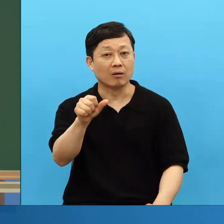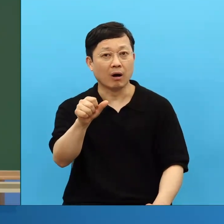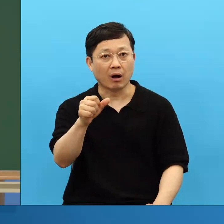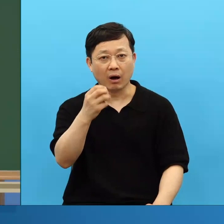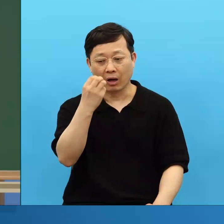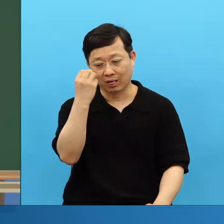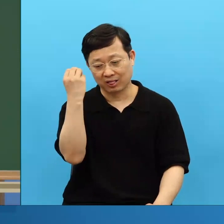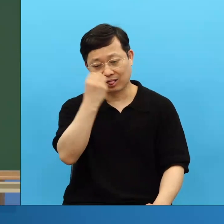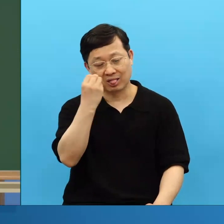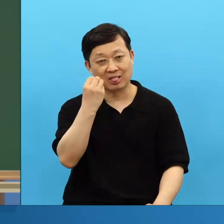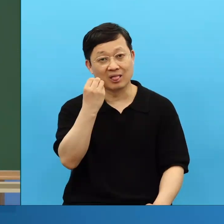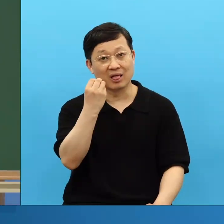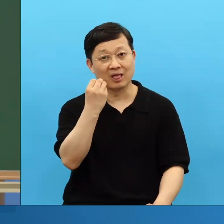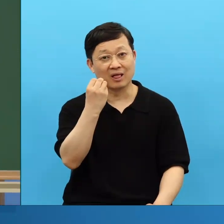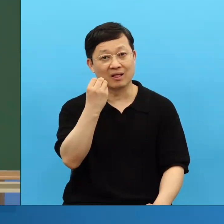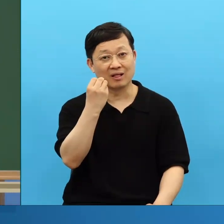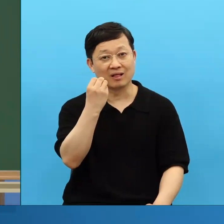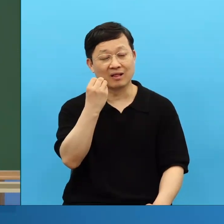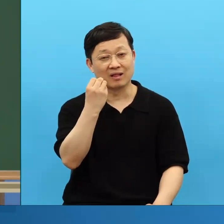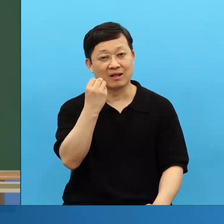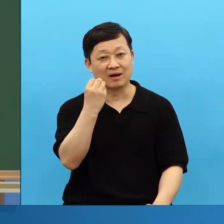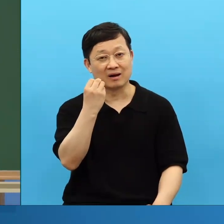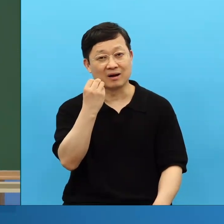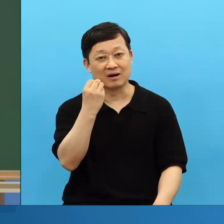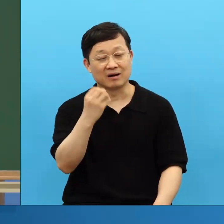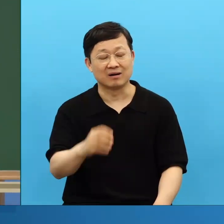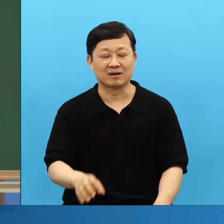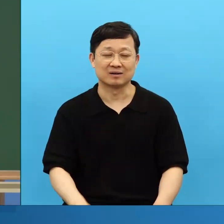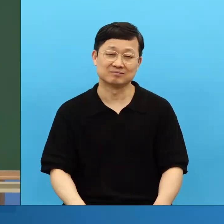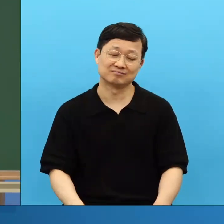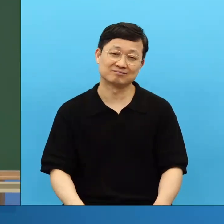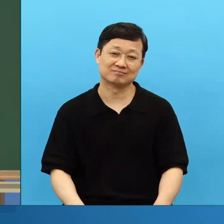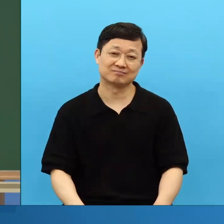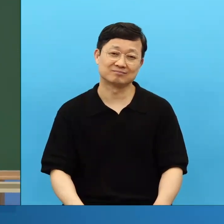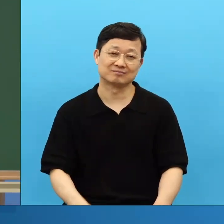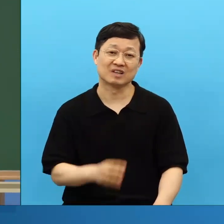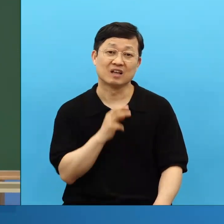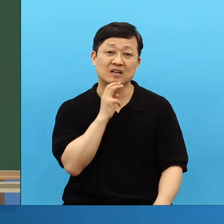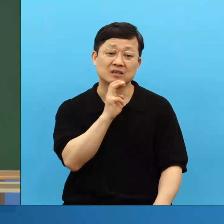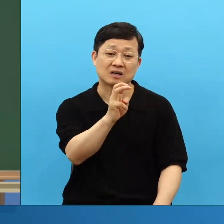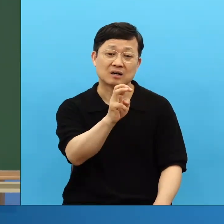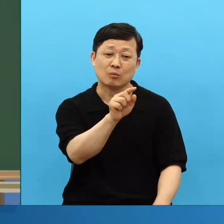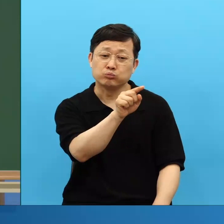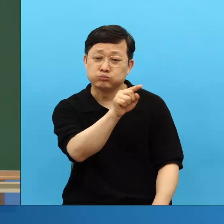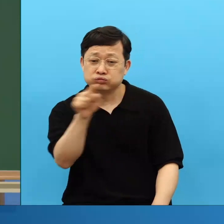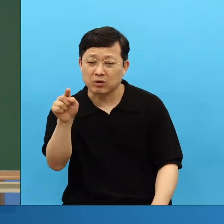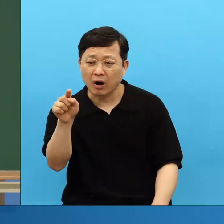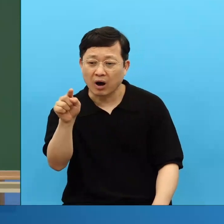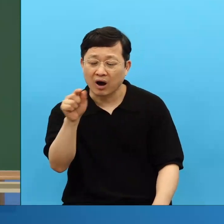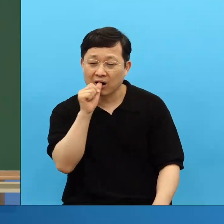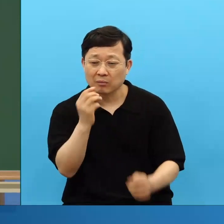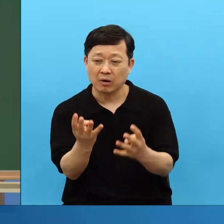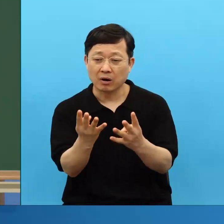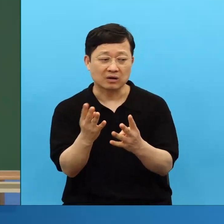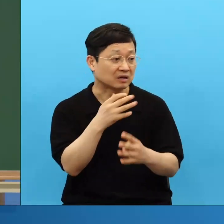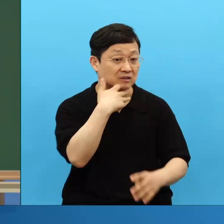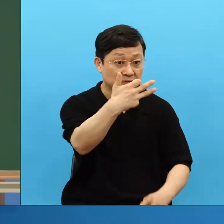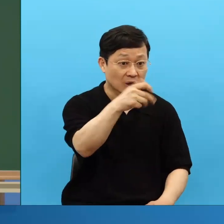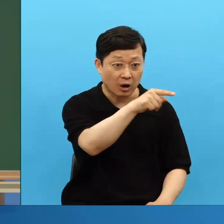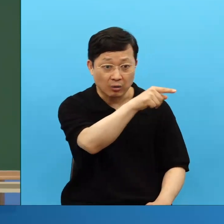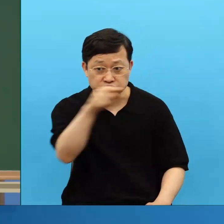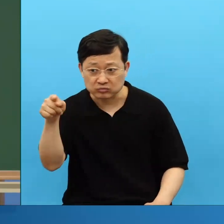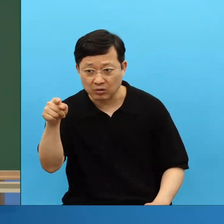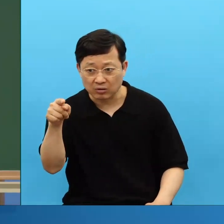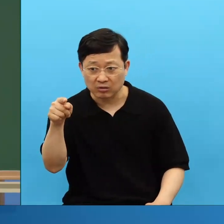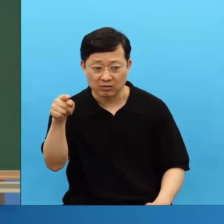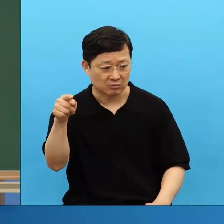와. 그러면 30년 그 한창 나이에 감옥에 갇힌 생활이 그래 되면 밖에 산 생활은